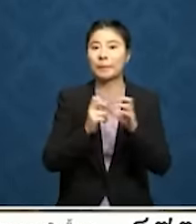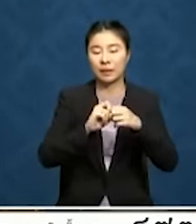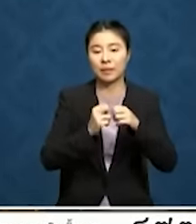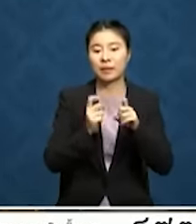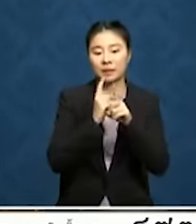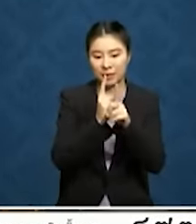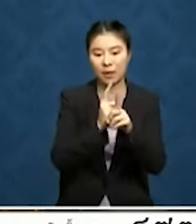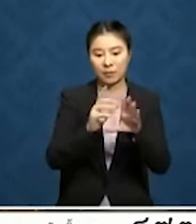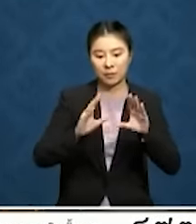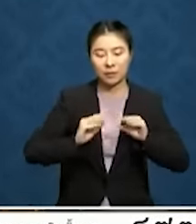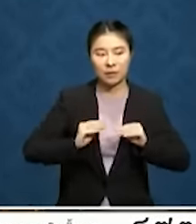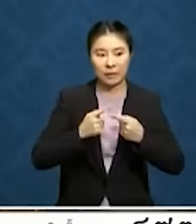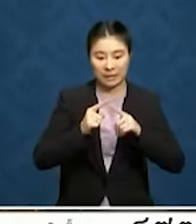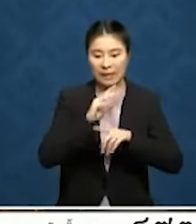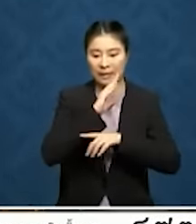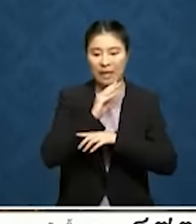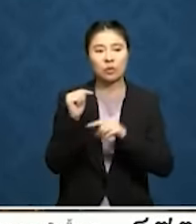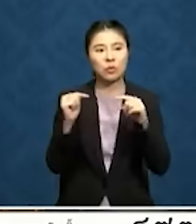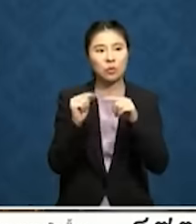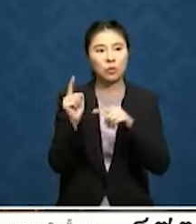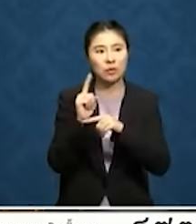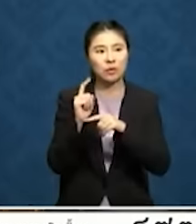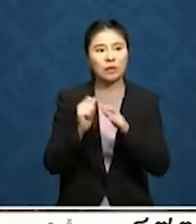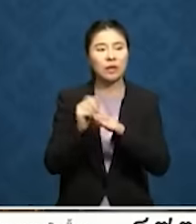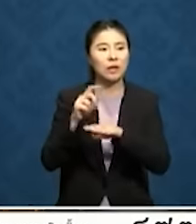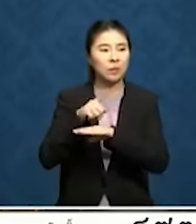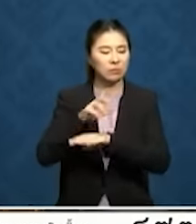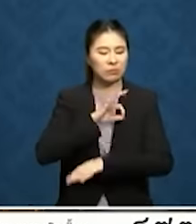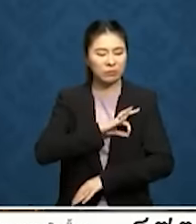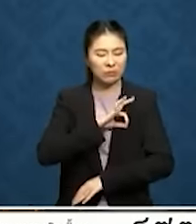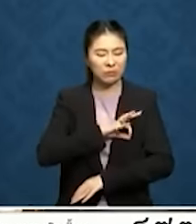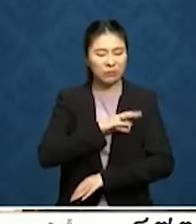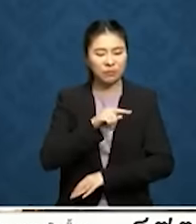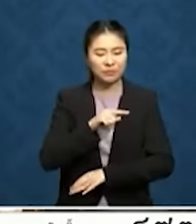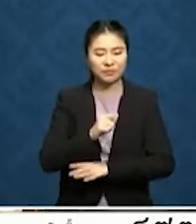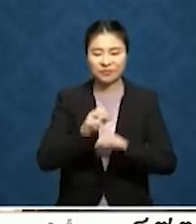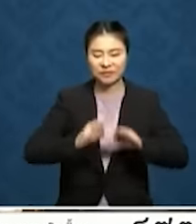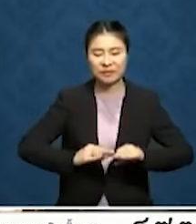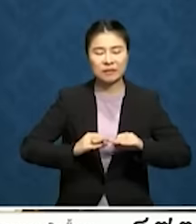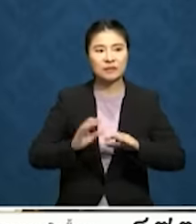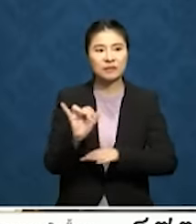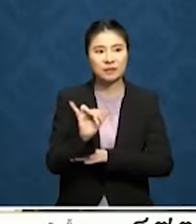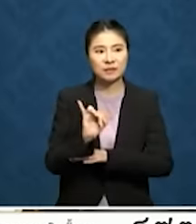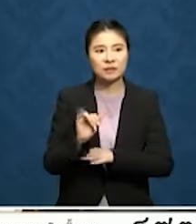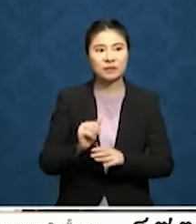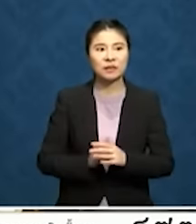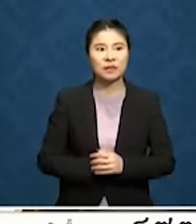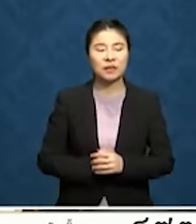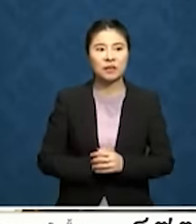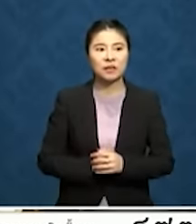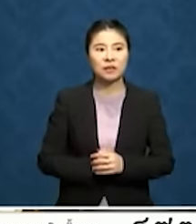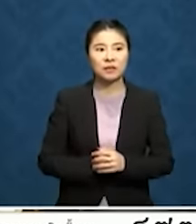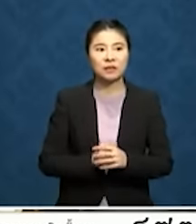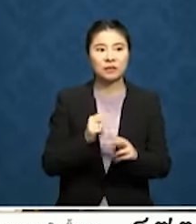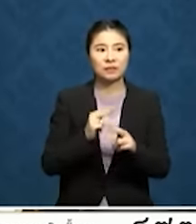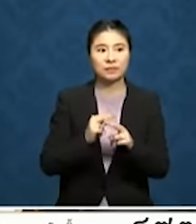ายังมีอะไรบางอย่างที่ท่านให้ท่านประธานอาจจะรู้สึกว่ายังไม่ตัดสินใจแบบนั้นเช่นในความเห็นของท่านชาด